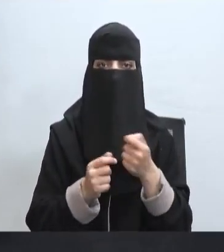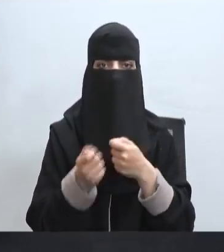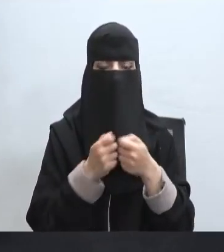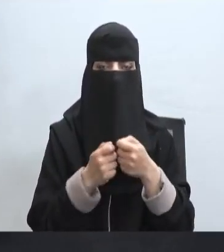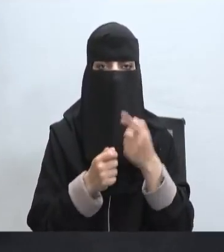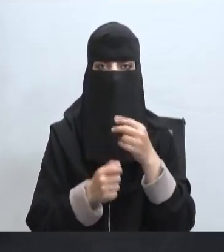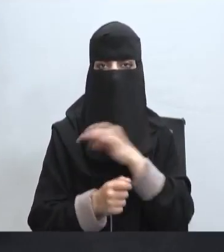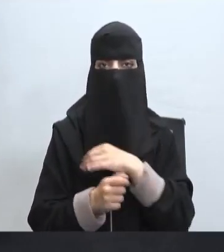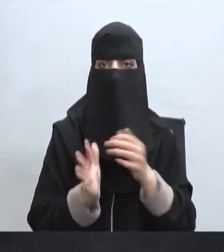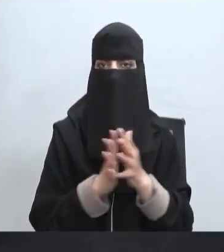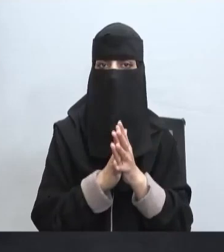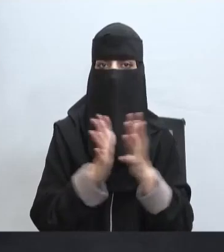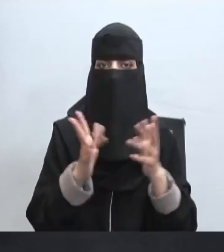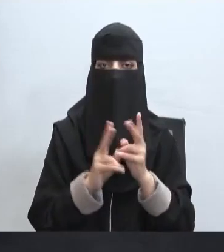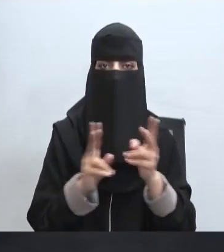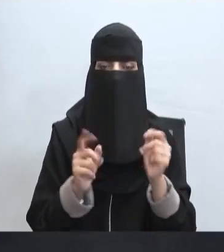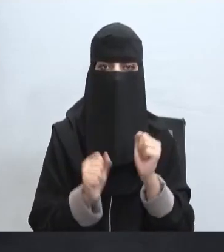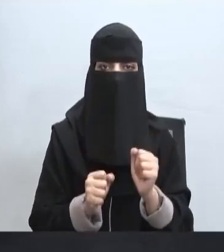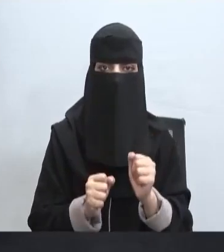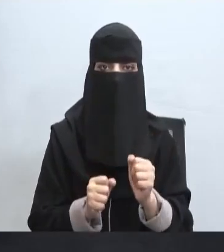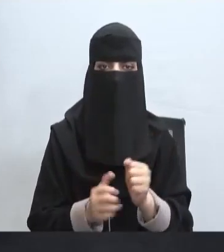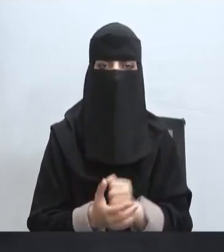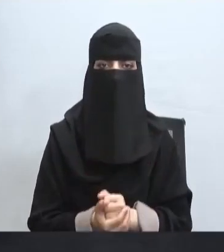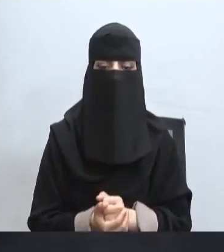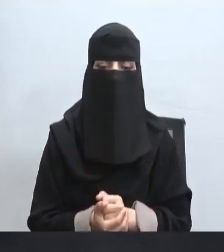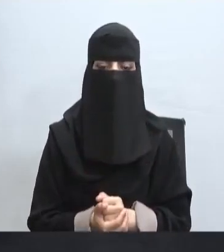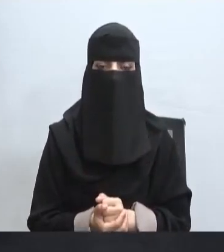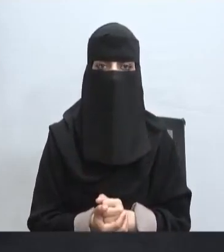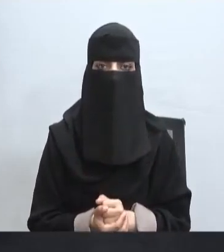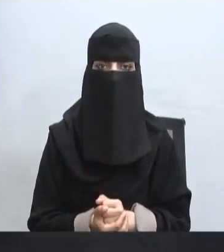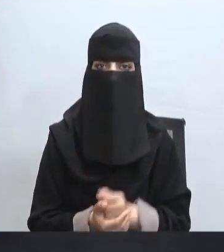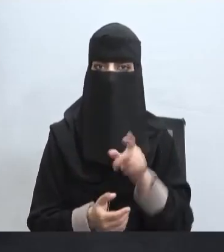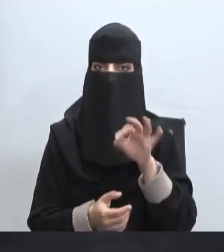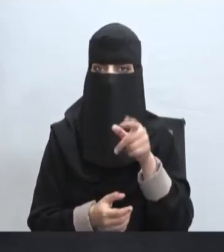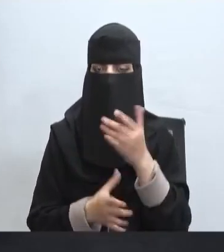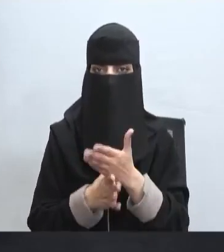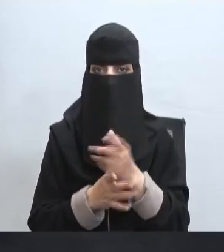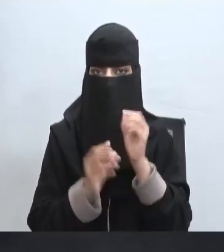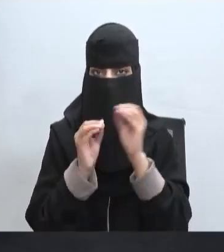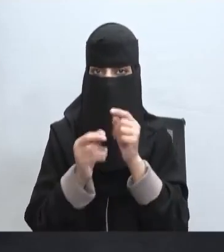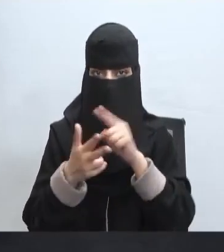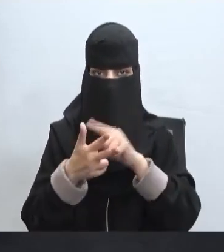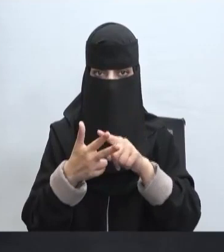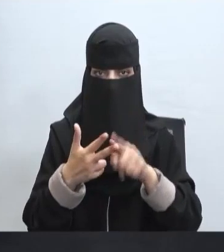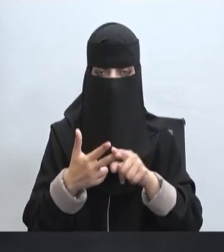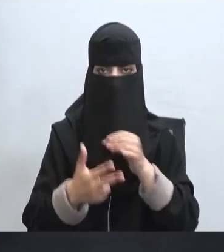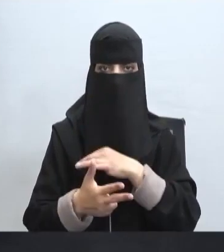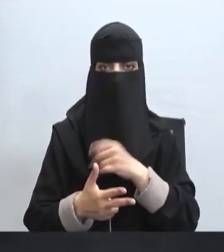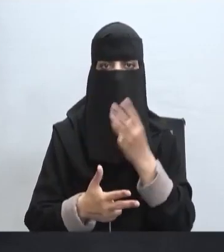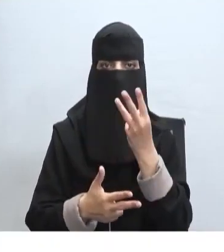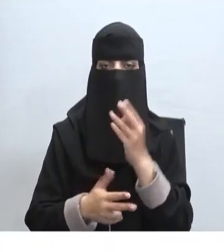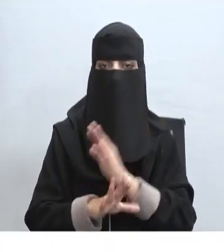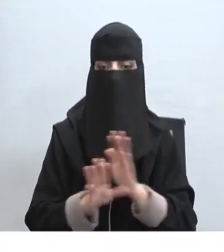وهي منافع كثيره ومتعد متعدده جدا ومتعدده جدا لكن هنا نشير الى ثلاث منافع